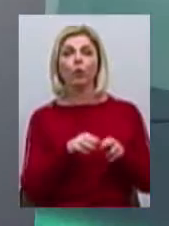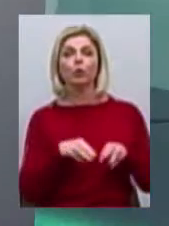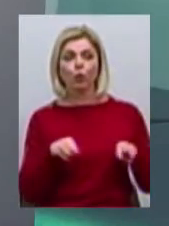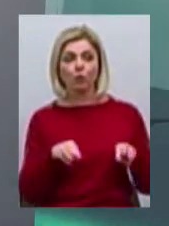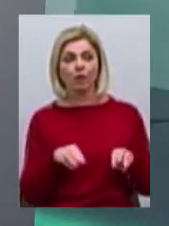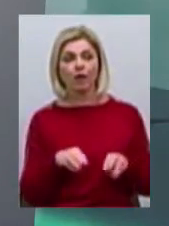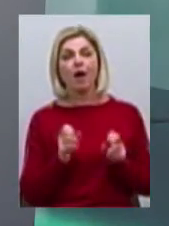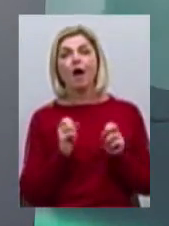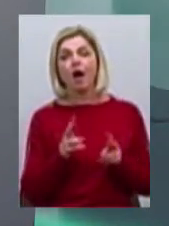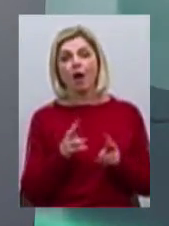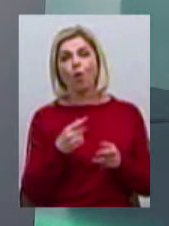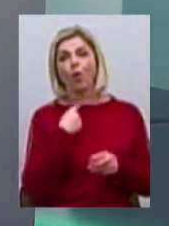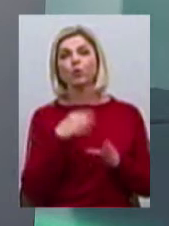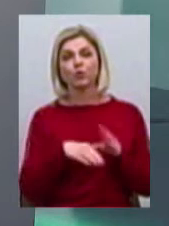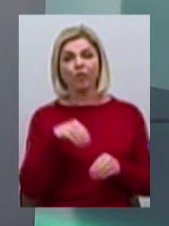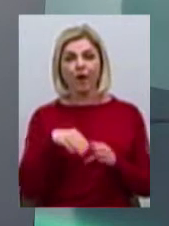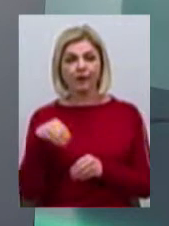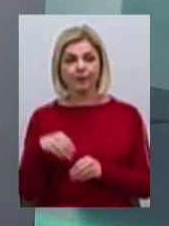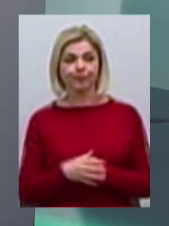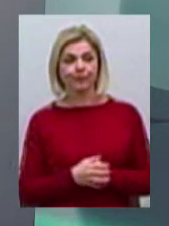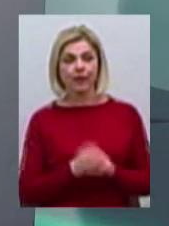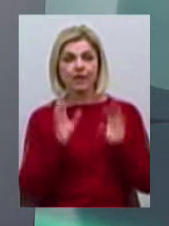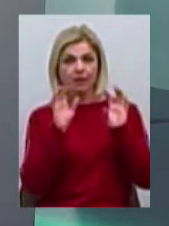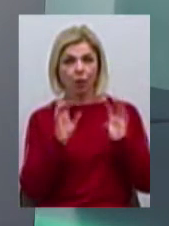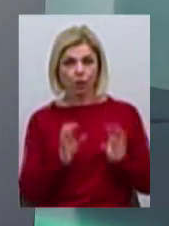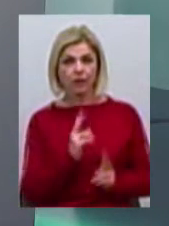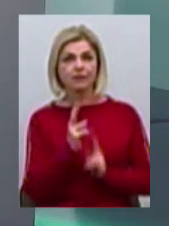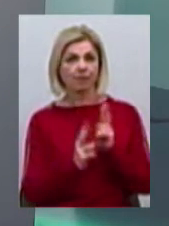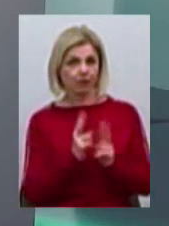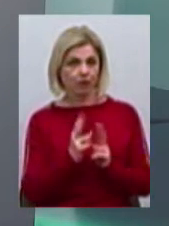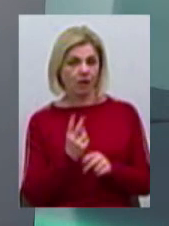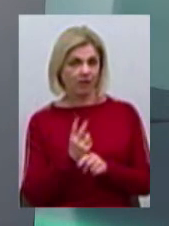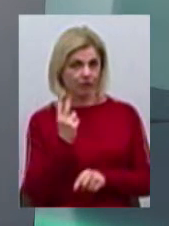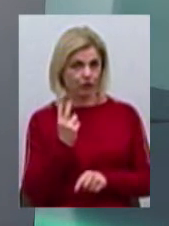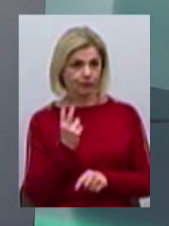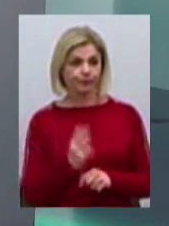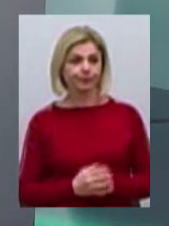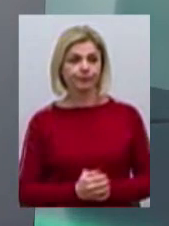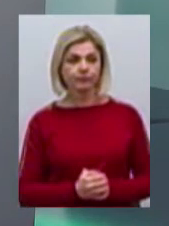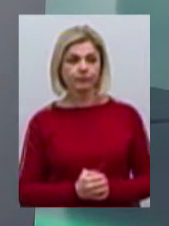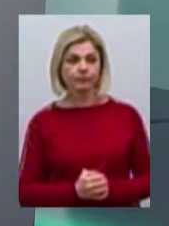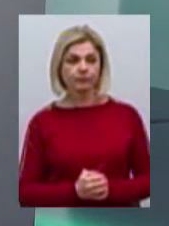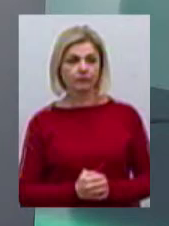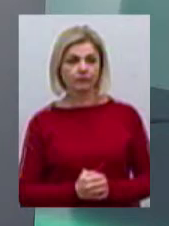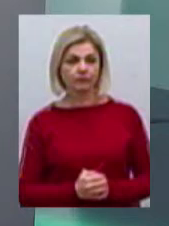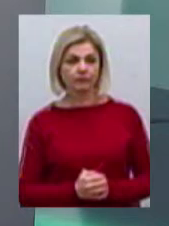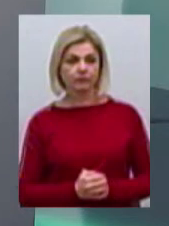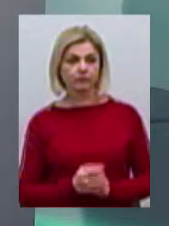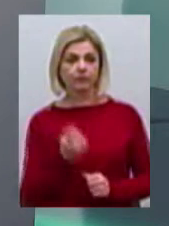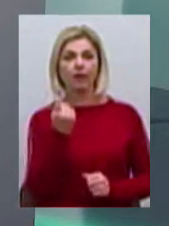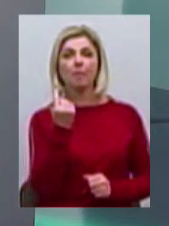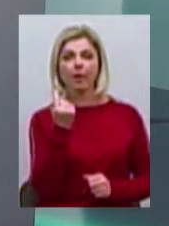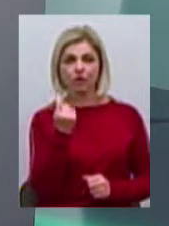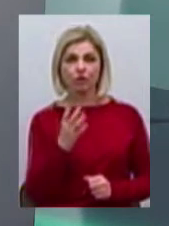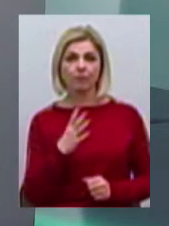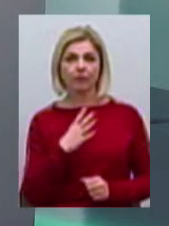голосували з якими обмеженнями? Які були? Значить, законодавство змінювалося там двічі, так? І перше було таке